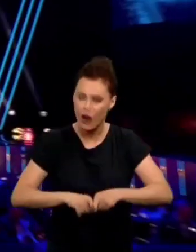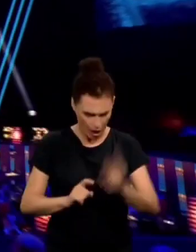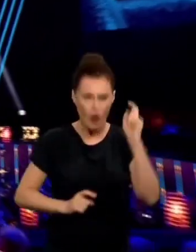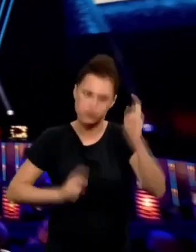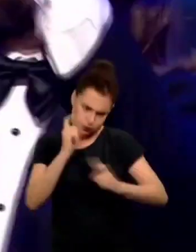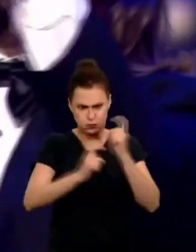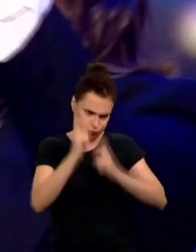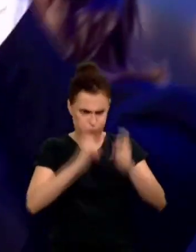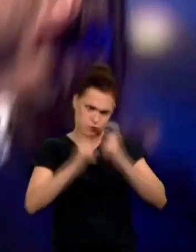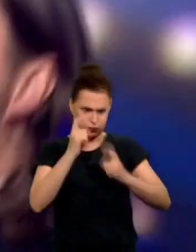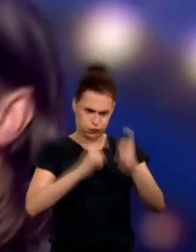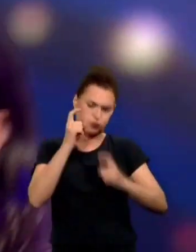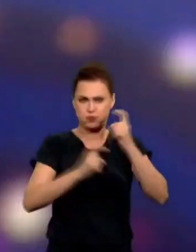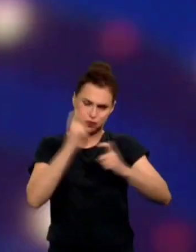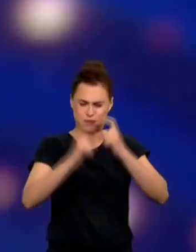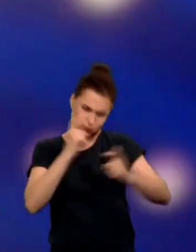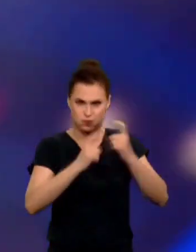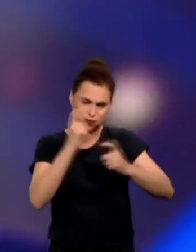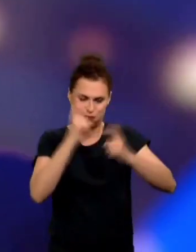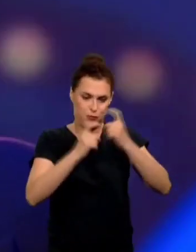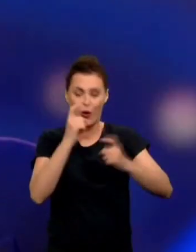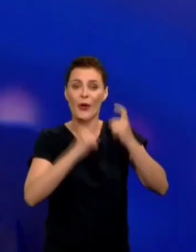nowa,